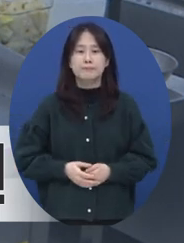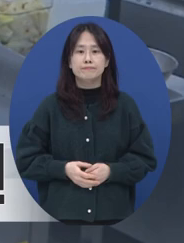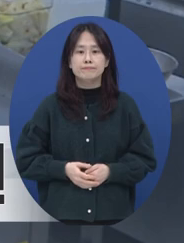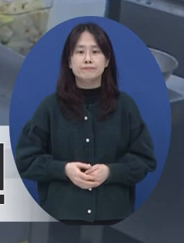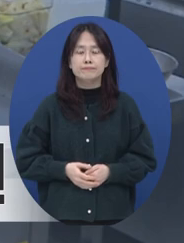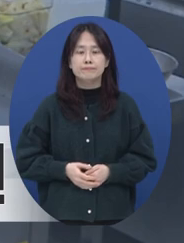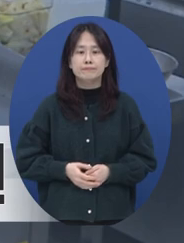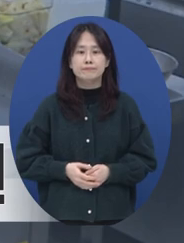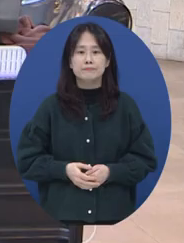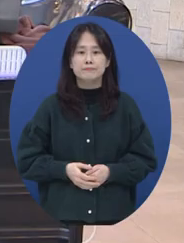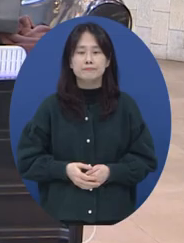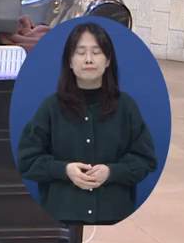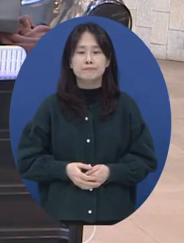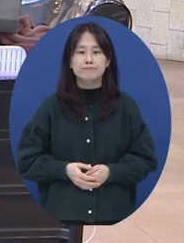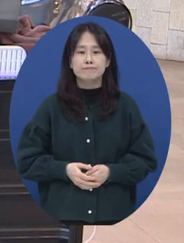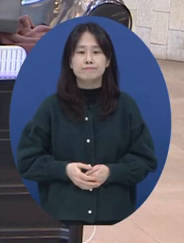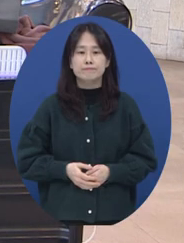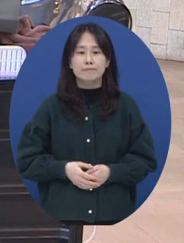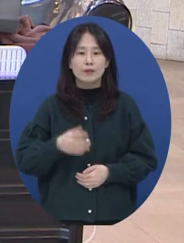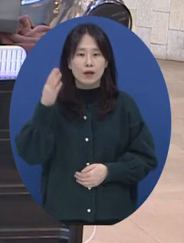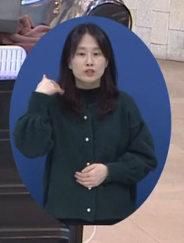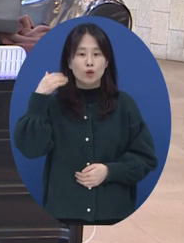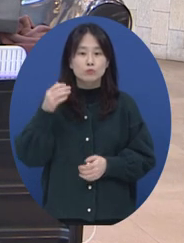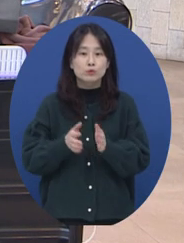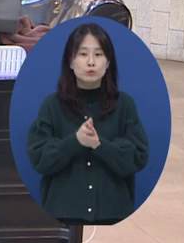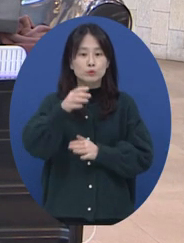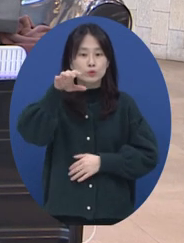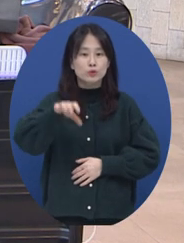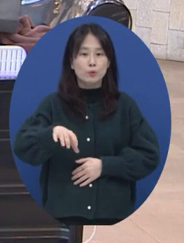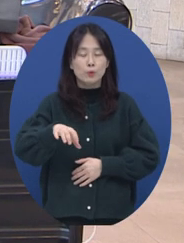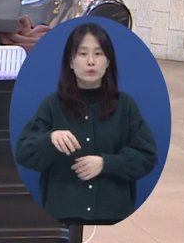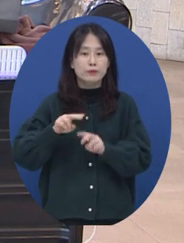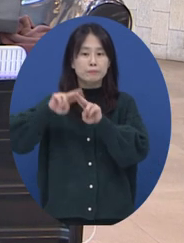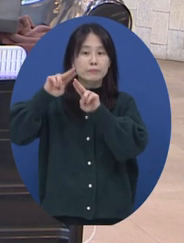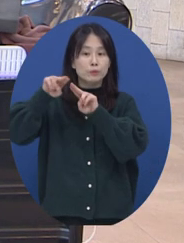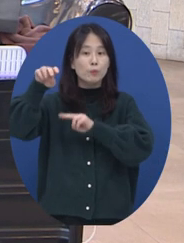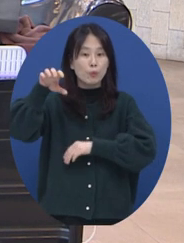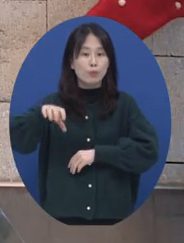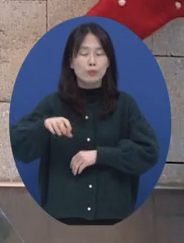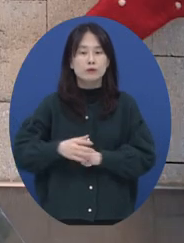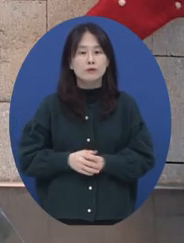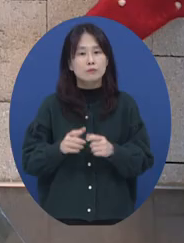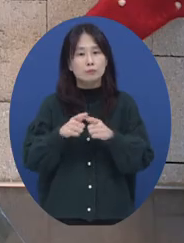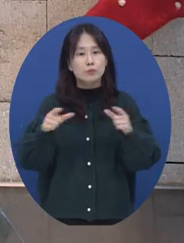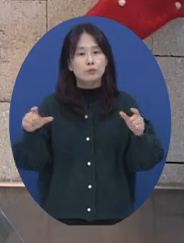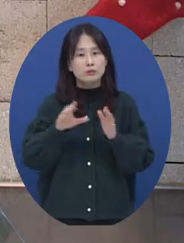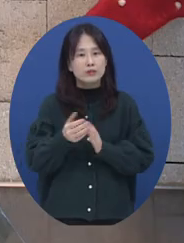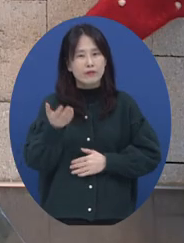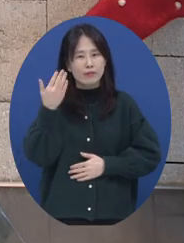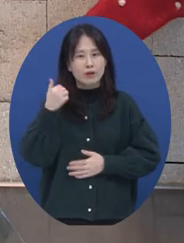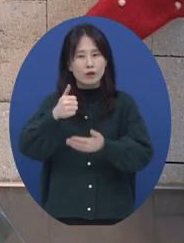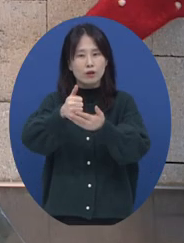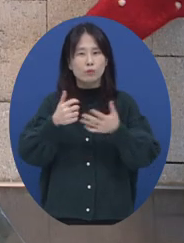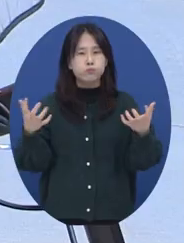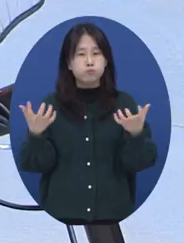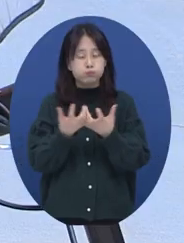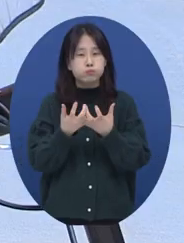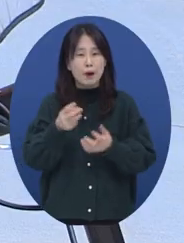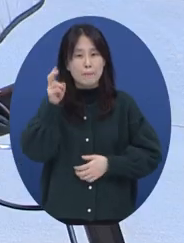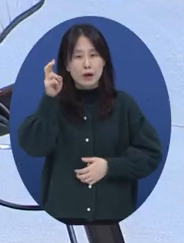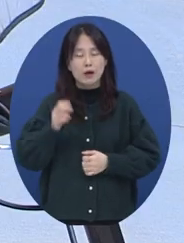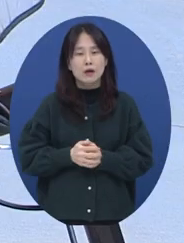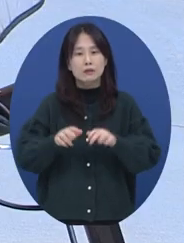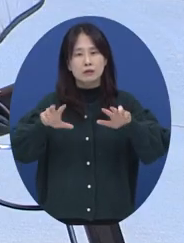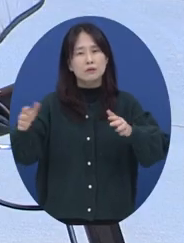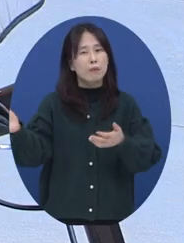보돕니다 의정부 번화가의 한 미용실 평소 같으며 손님이 차 있을 시간이지만